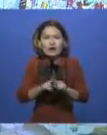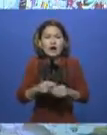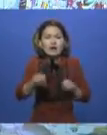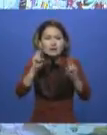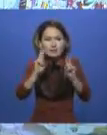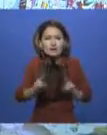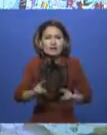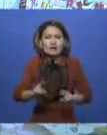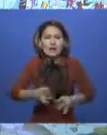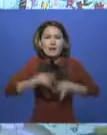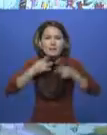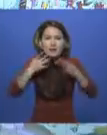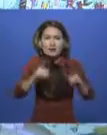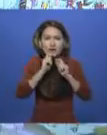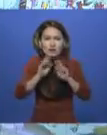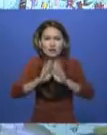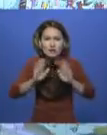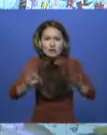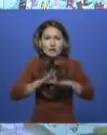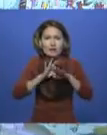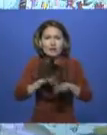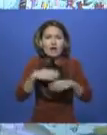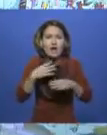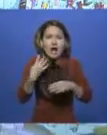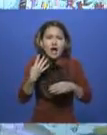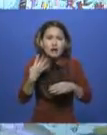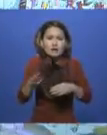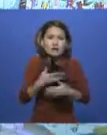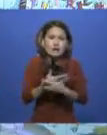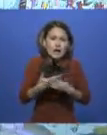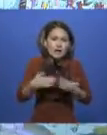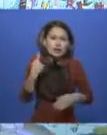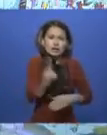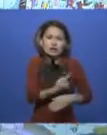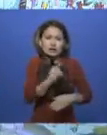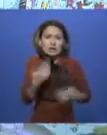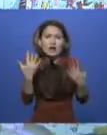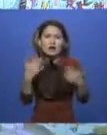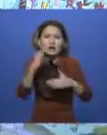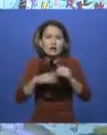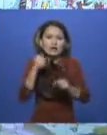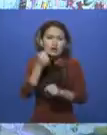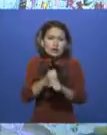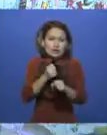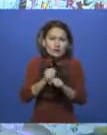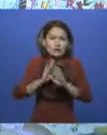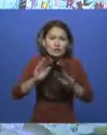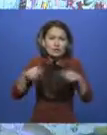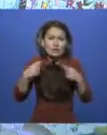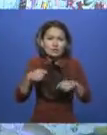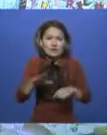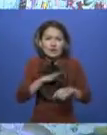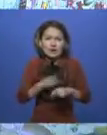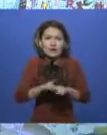арнайы мерекелік сыйлықтардың жәрмеңкесі өтті. Онда 40-тан астам шебер өз қолдарынан шыққан туындыларын көпшілік назарына ұсынды. Мұз